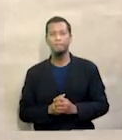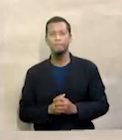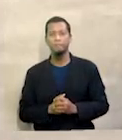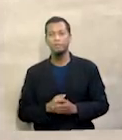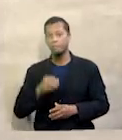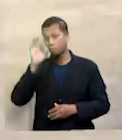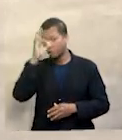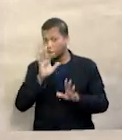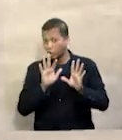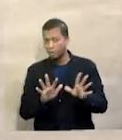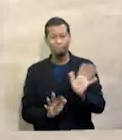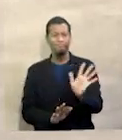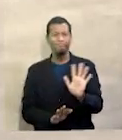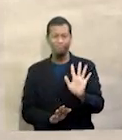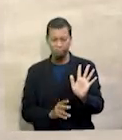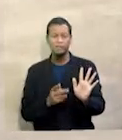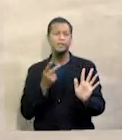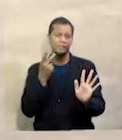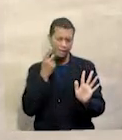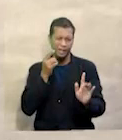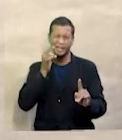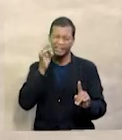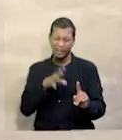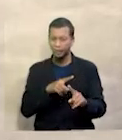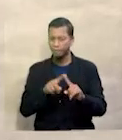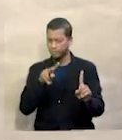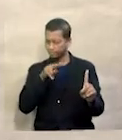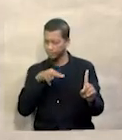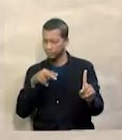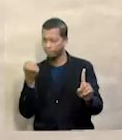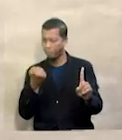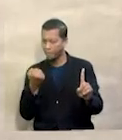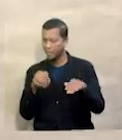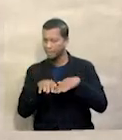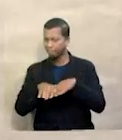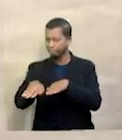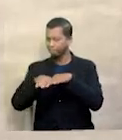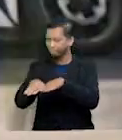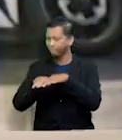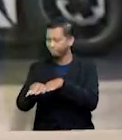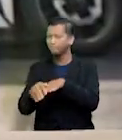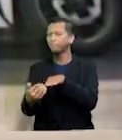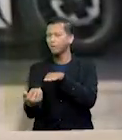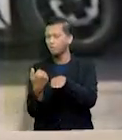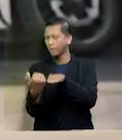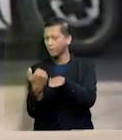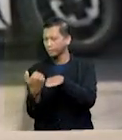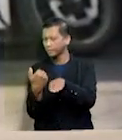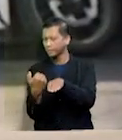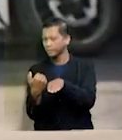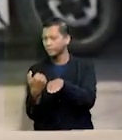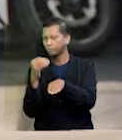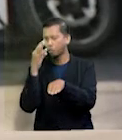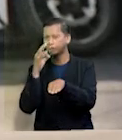kepolisian yang melakukan penjagaan ketat, terlihat juga adanya kendaraan seperti mobil panser dan juga kendaraan bermotor dari pihak kepolisian